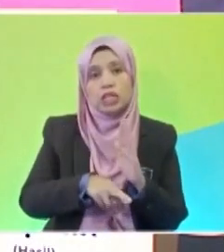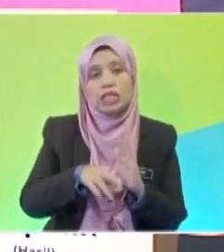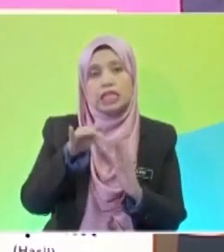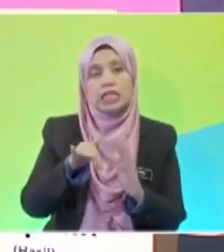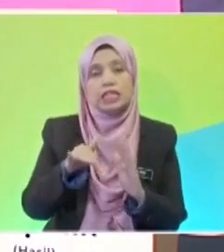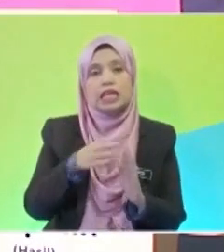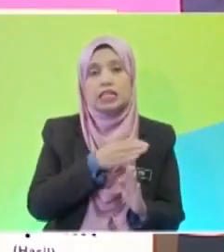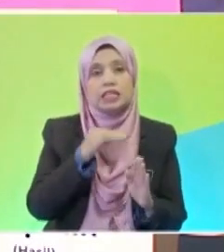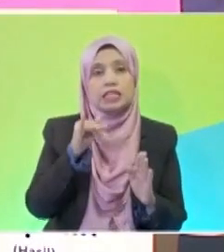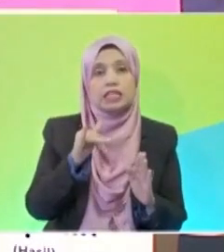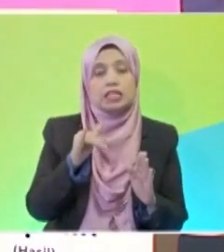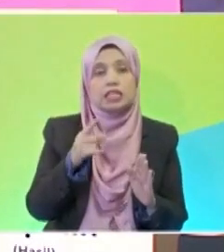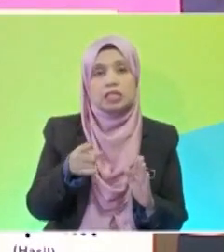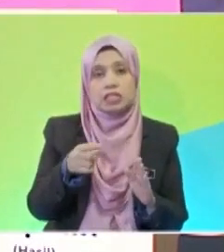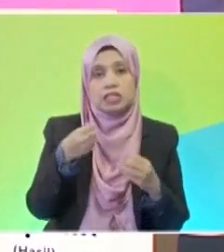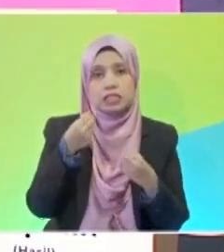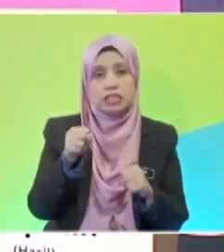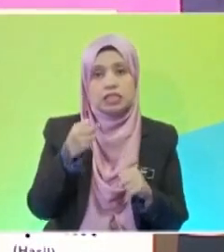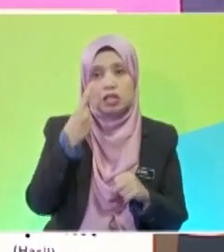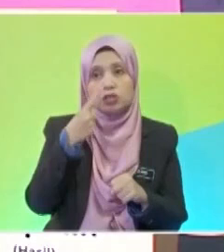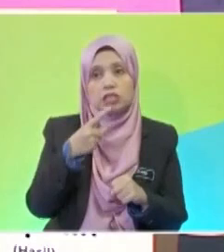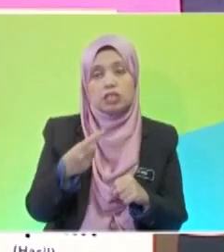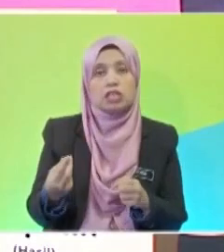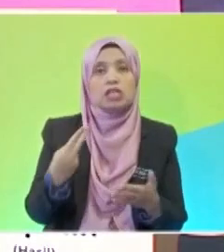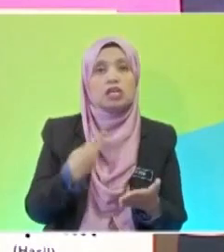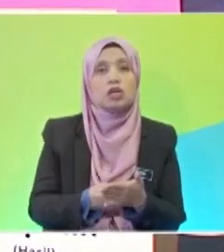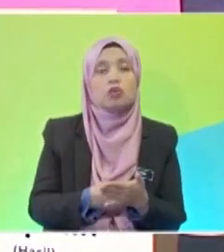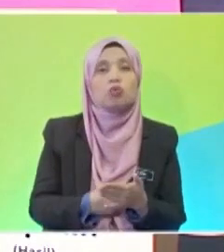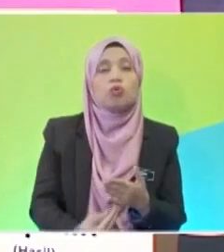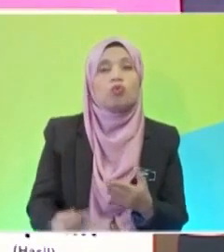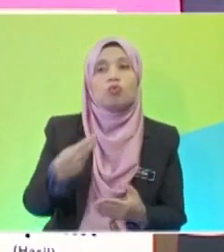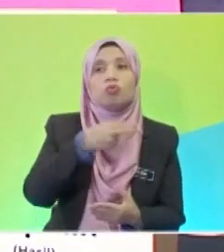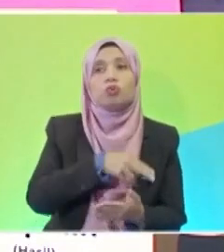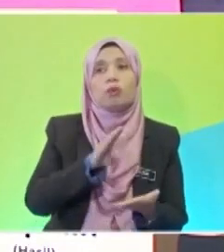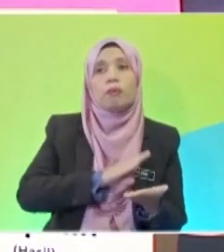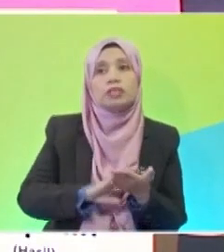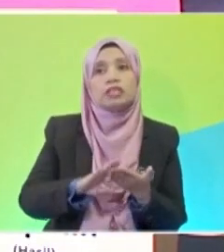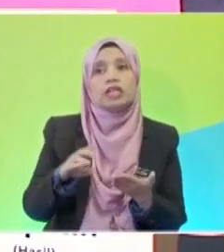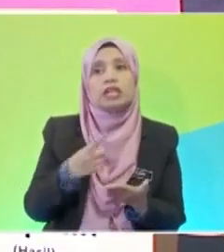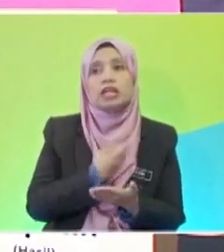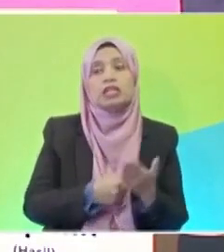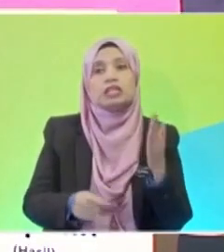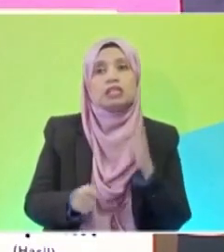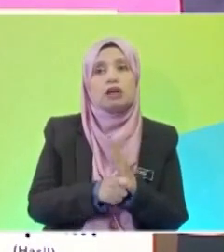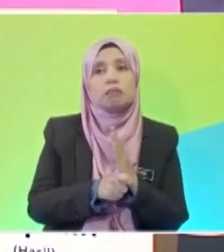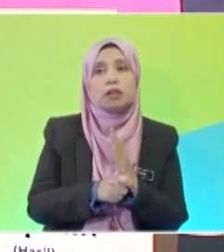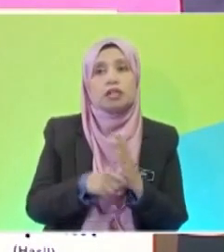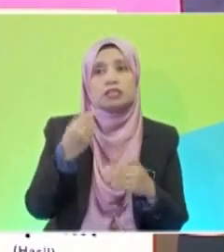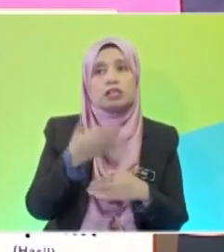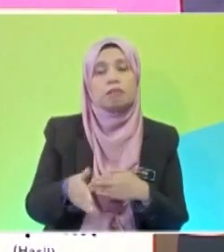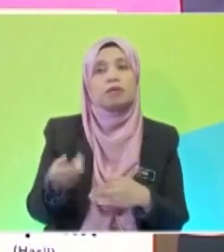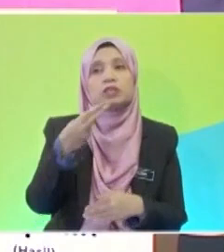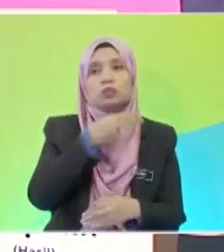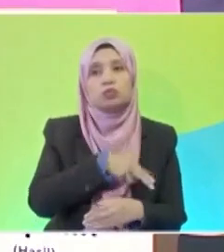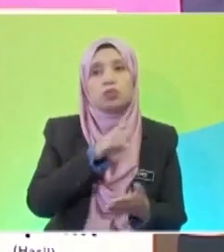kita yang awak sediakan sehingga untung bersih. Okey, perkongsian kita tambah lagi. Selepas untung bersih,